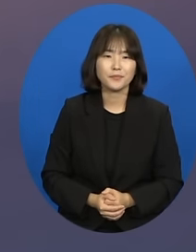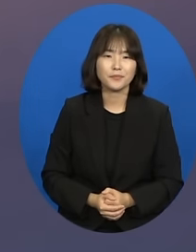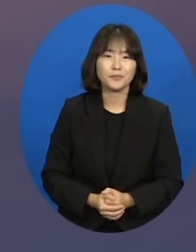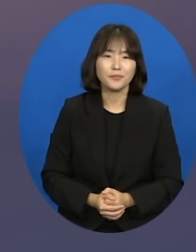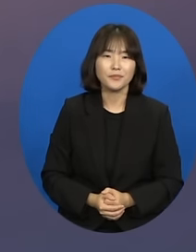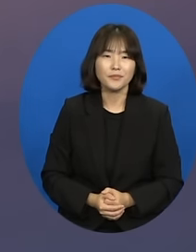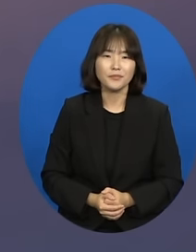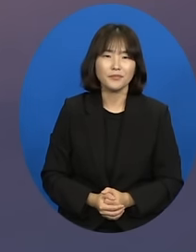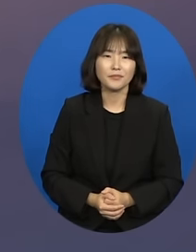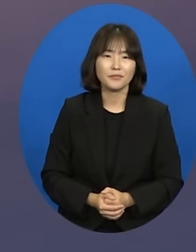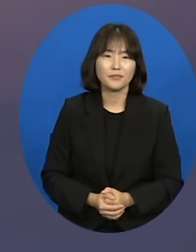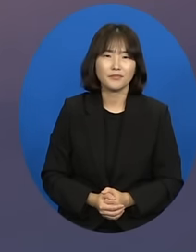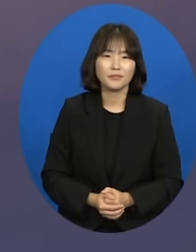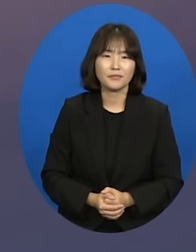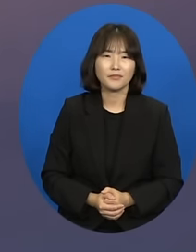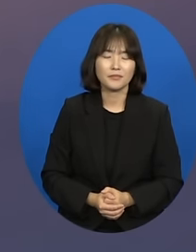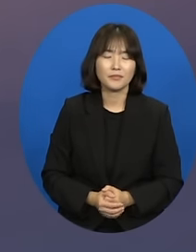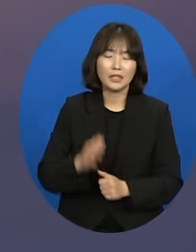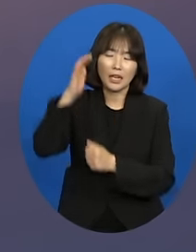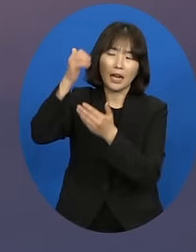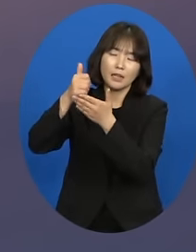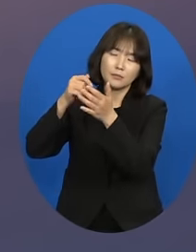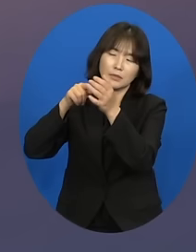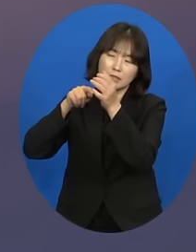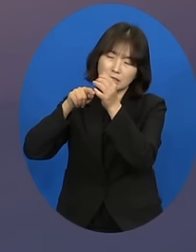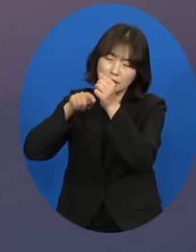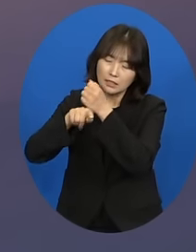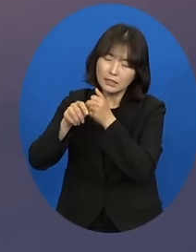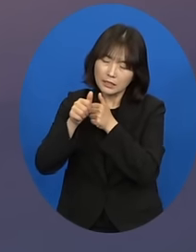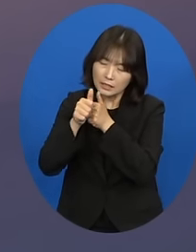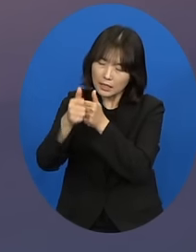무엇이든지 우리가 하나님의 뜻을 따라 구하면